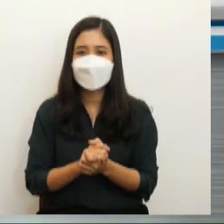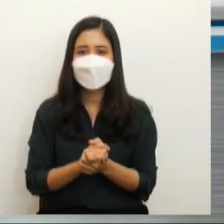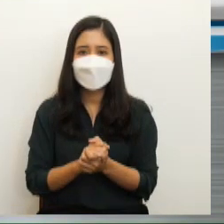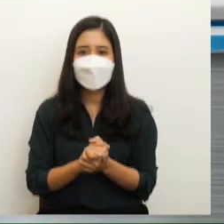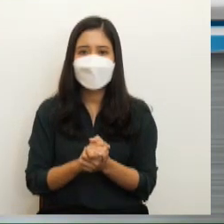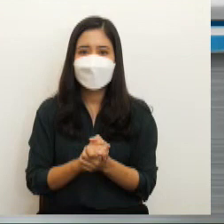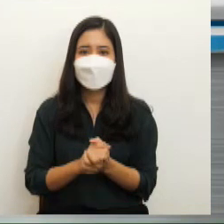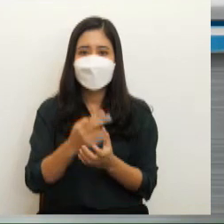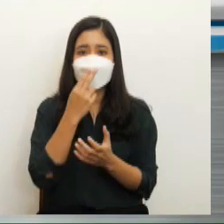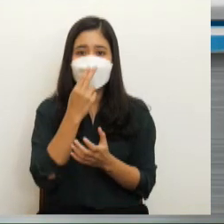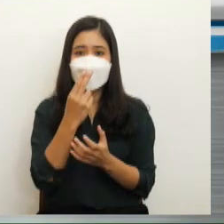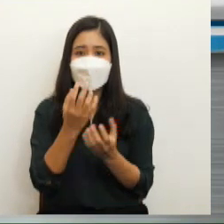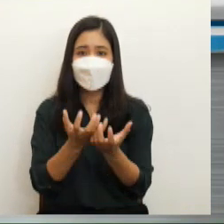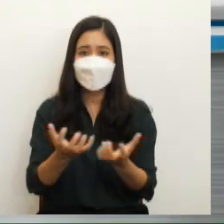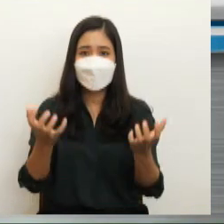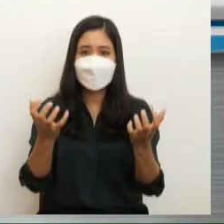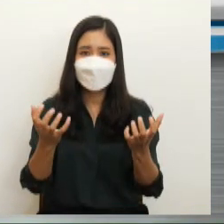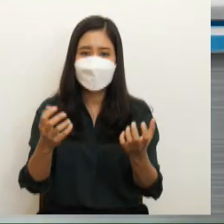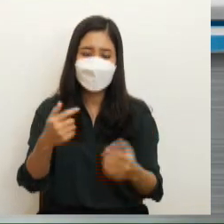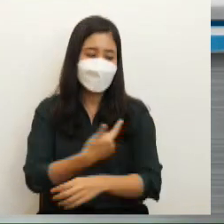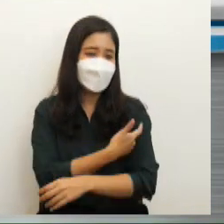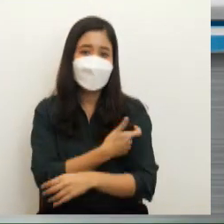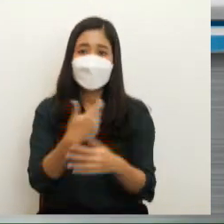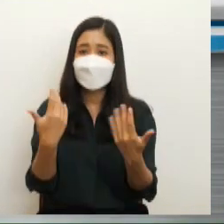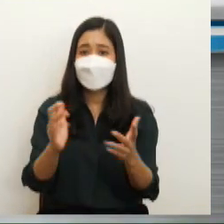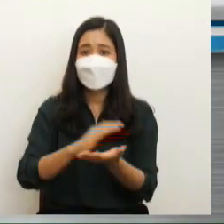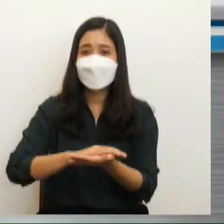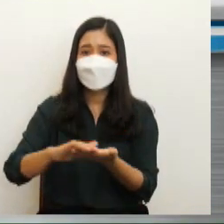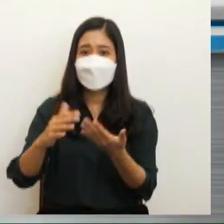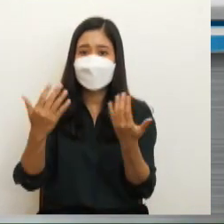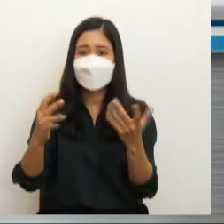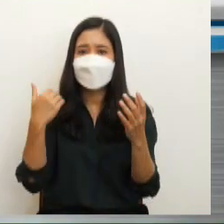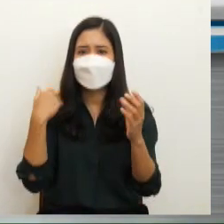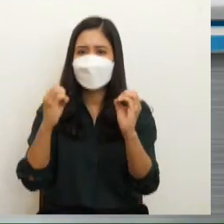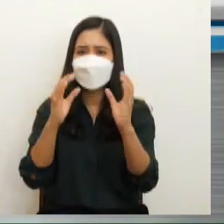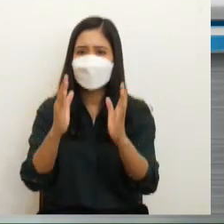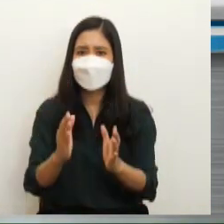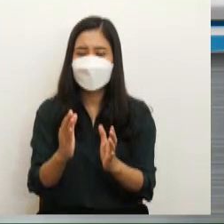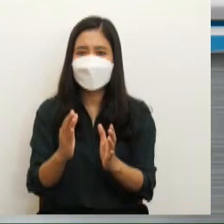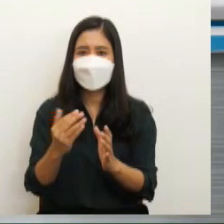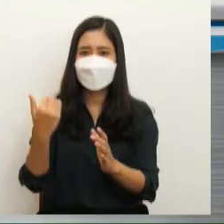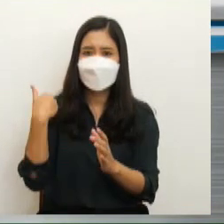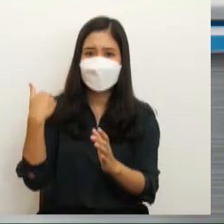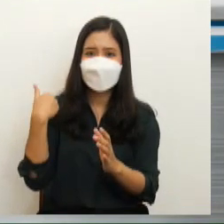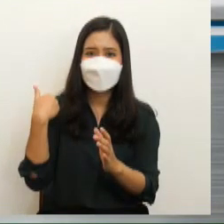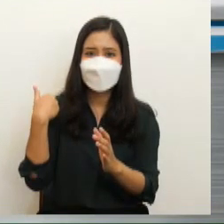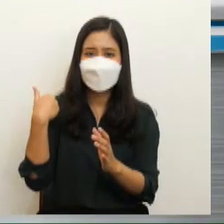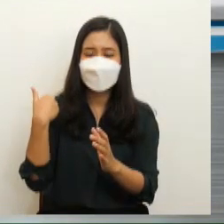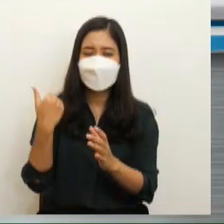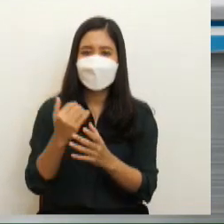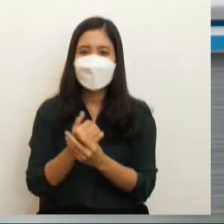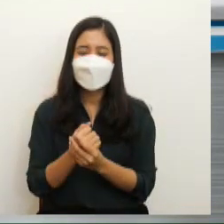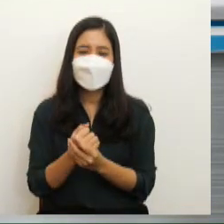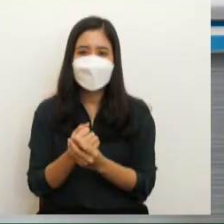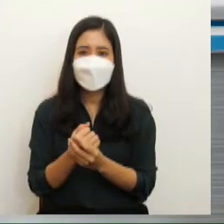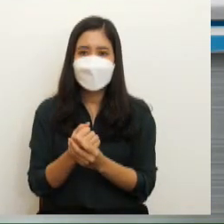ดูในส่วนที่เป็นเมื่อฉีดวัคซีนแล้วนะคะมีครูส่วนหนึ่งที่มีอาการผลข้างเคียงจาก